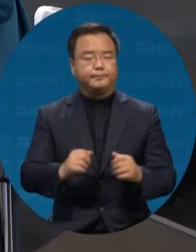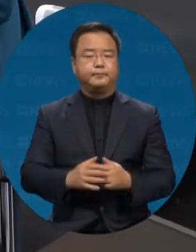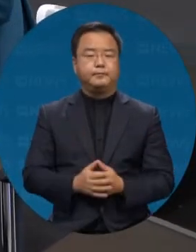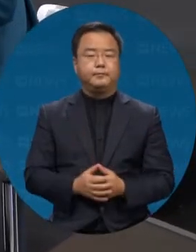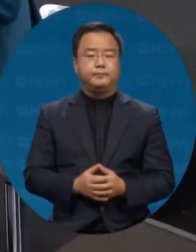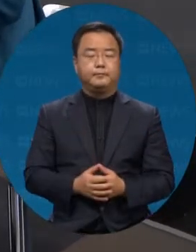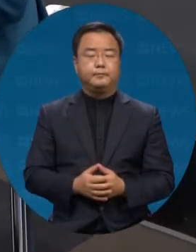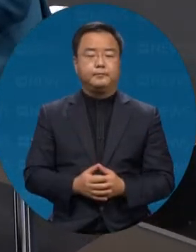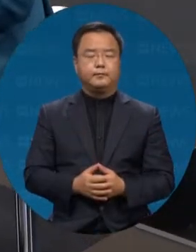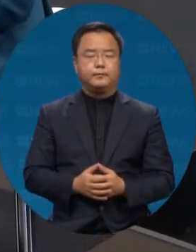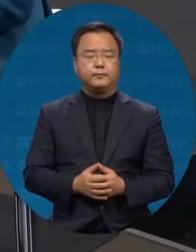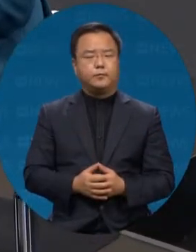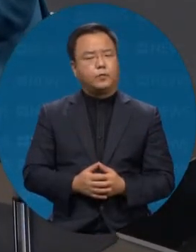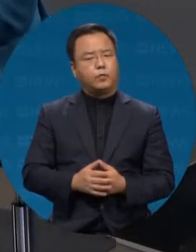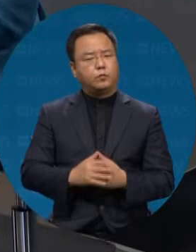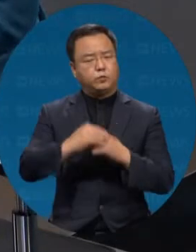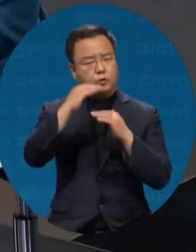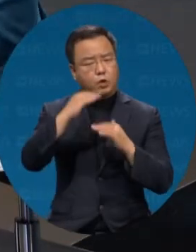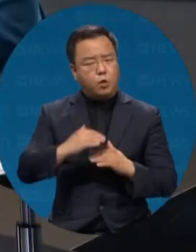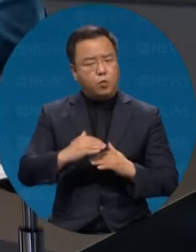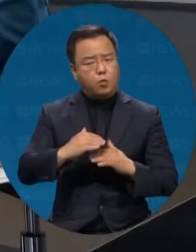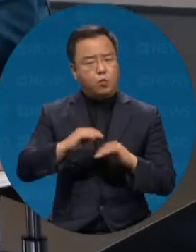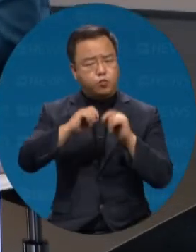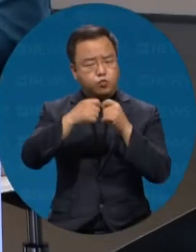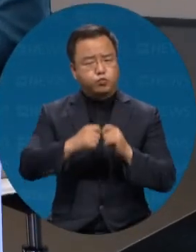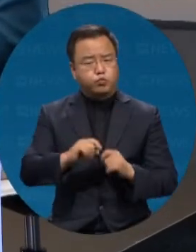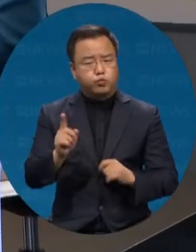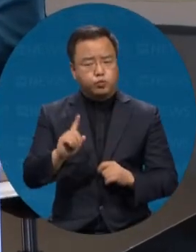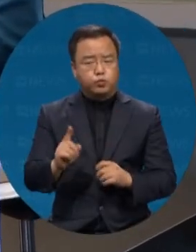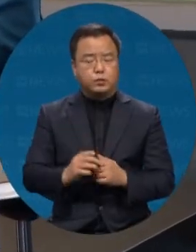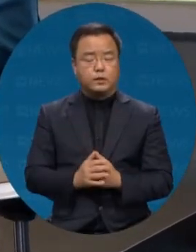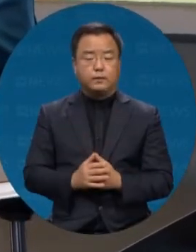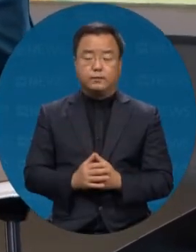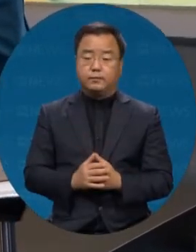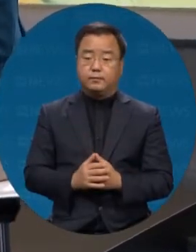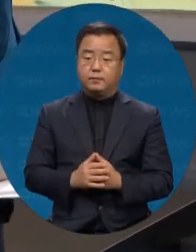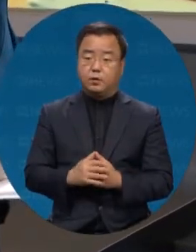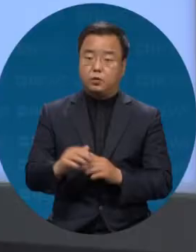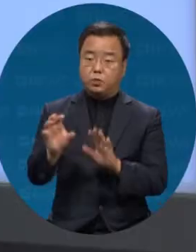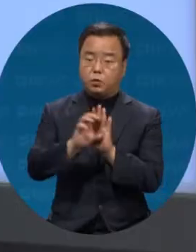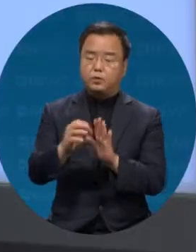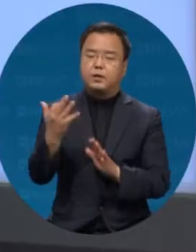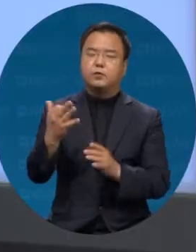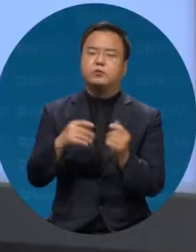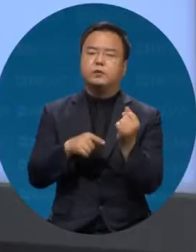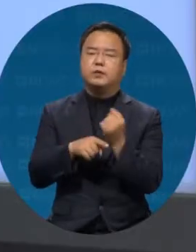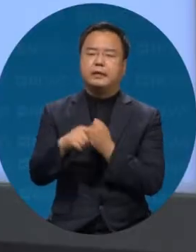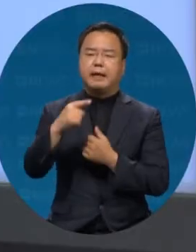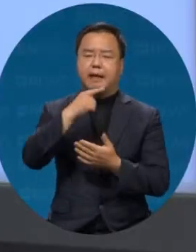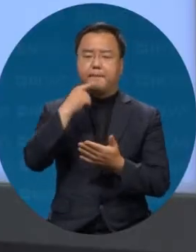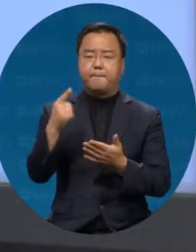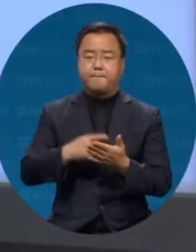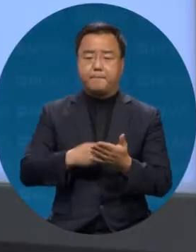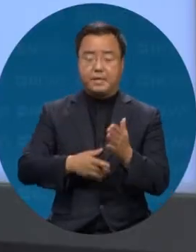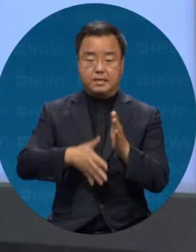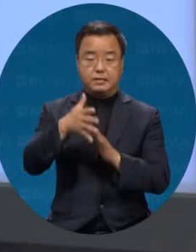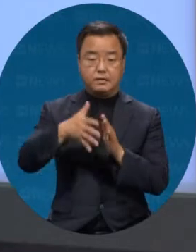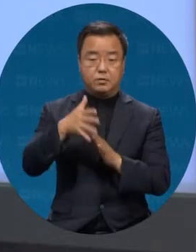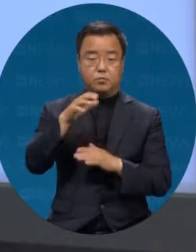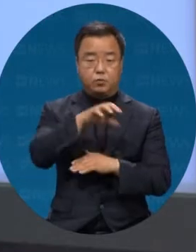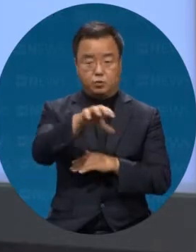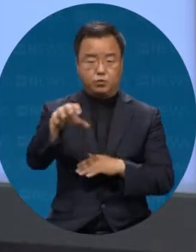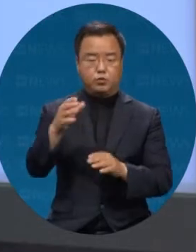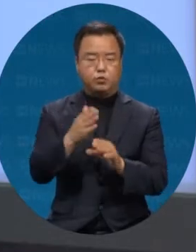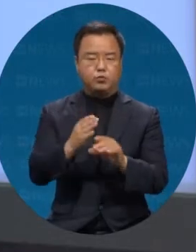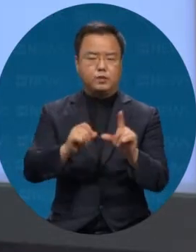네. 자, 구체적으로 어떤 연관성이 있는지 궁금해지는데요. 네, 우선 이 코로나19로 가장 큰 피해를 입은 주요 도시들 가운데